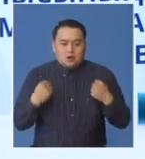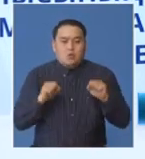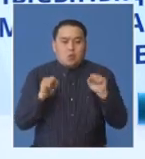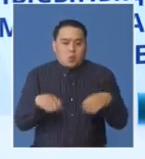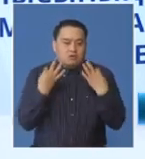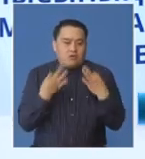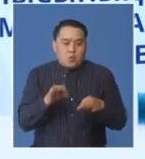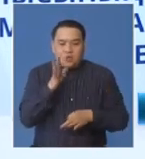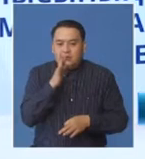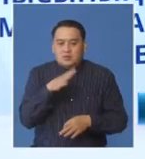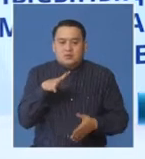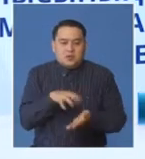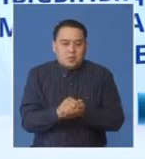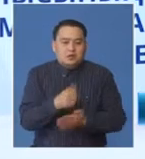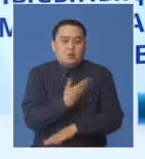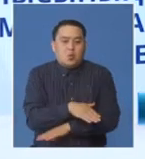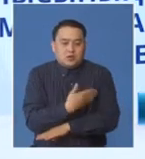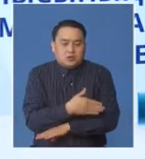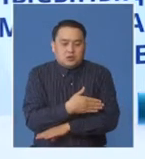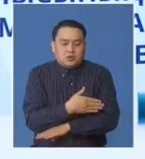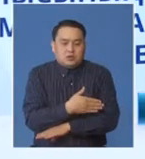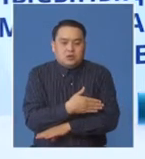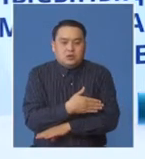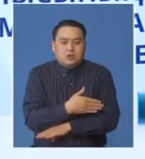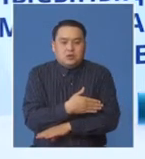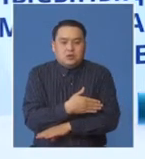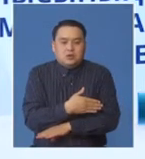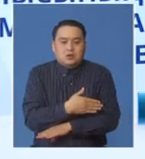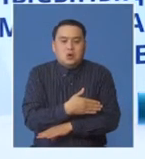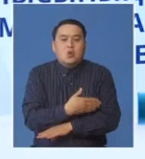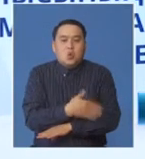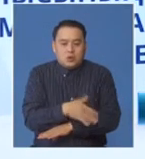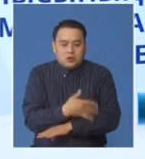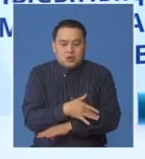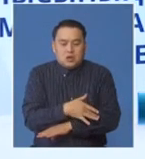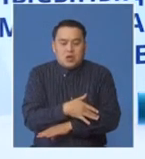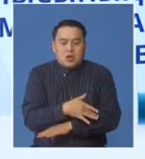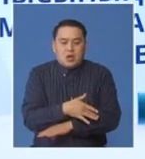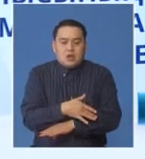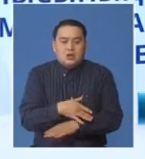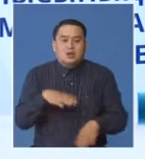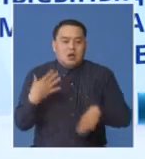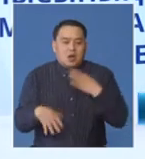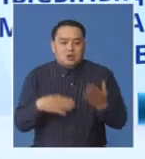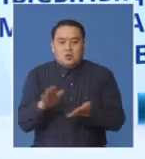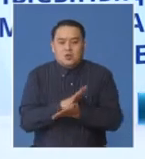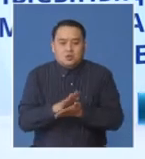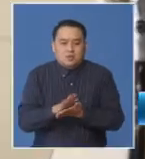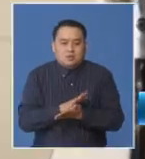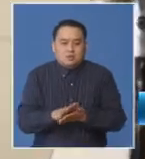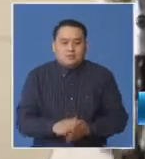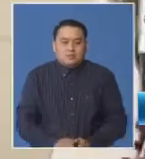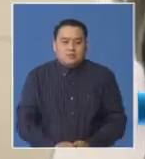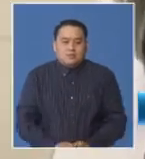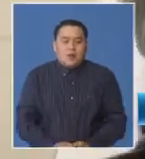могут позаниматься на улице. И для города Талдыкурган уличные тренажеры будут совершенно бесплатны.